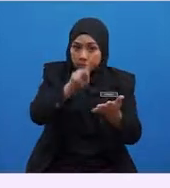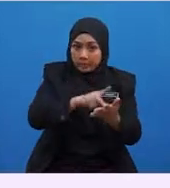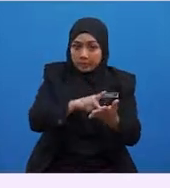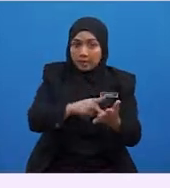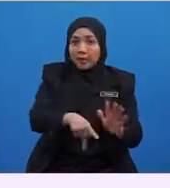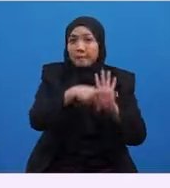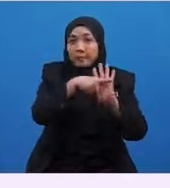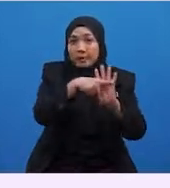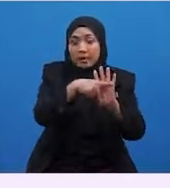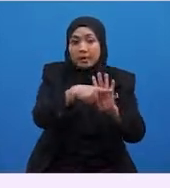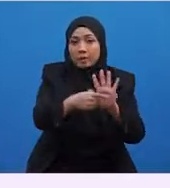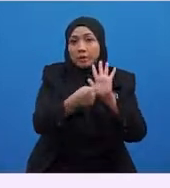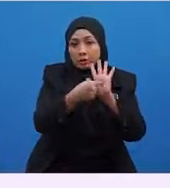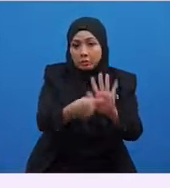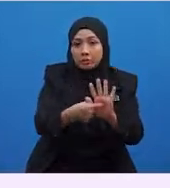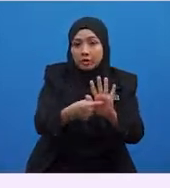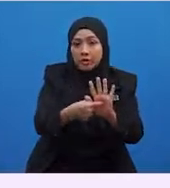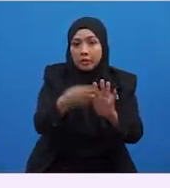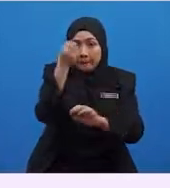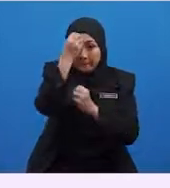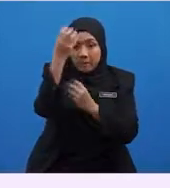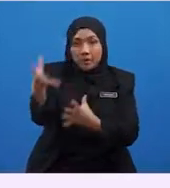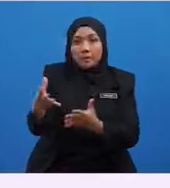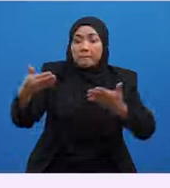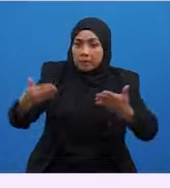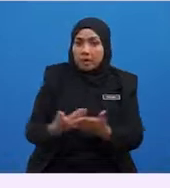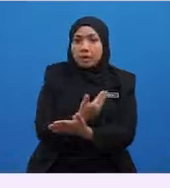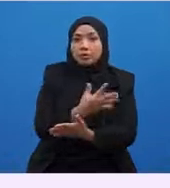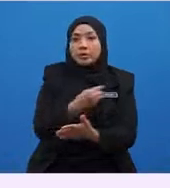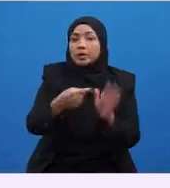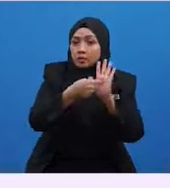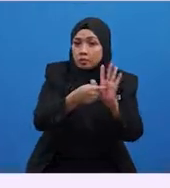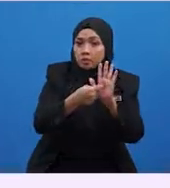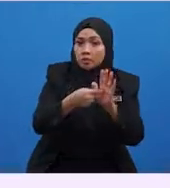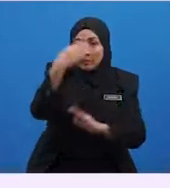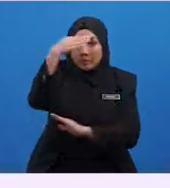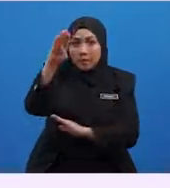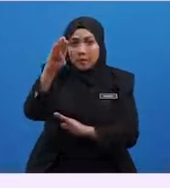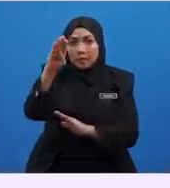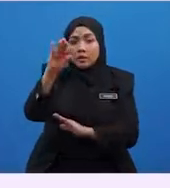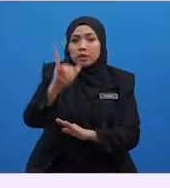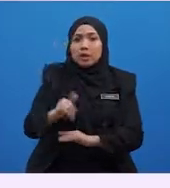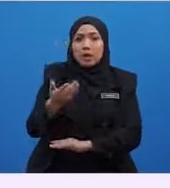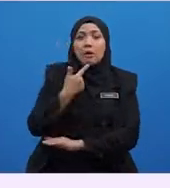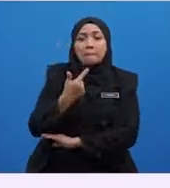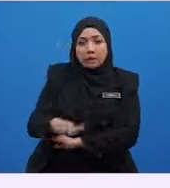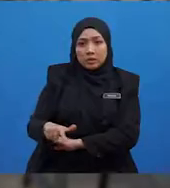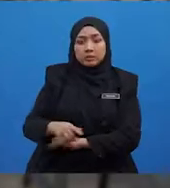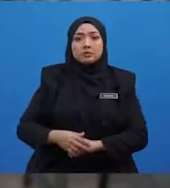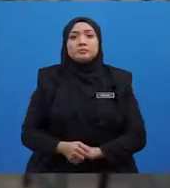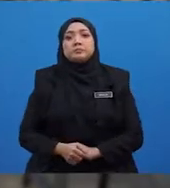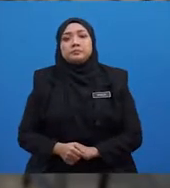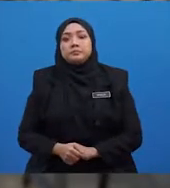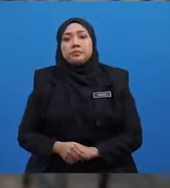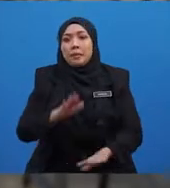paparan menunjukkan maklumat baru telah dipaparkan bagi menggantikan maklumat terdahulu.